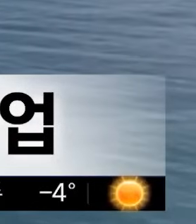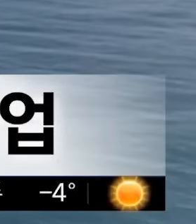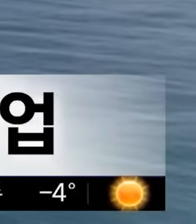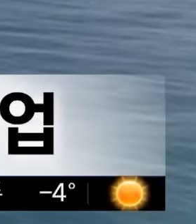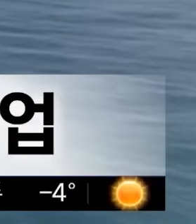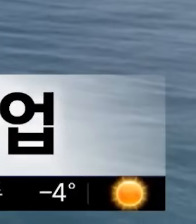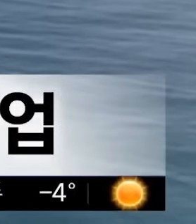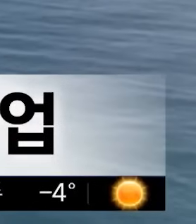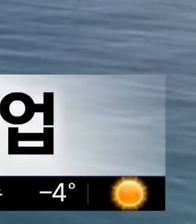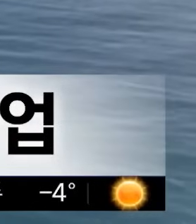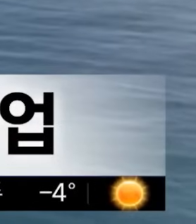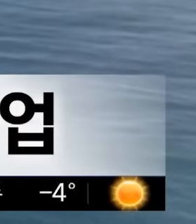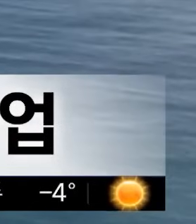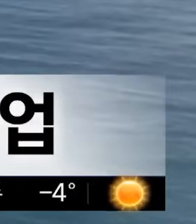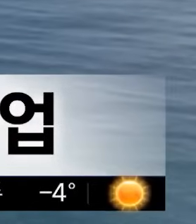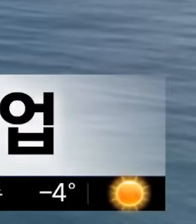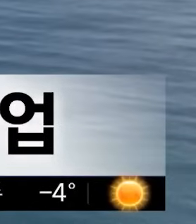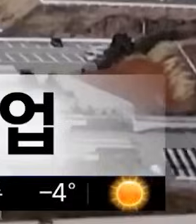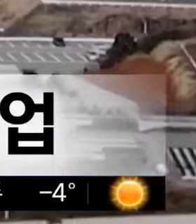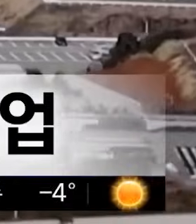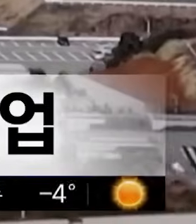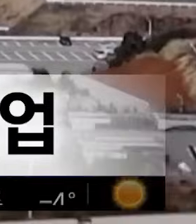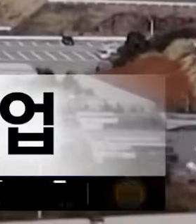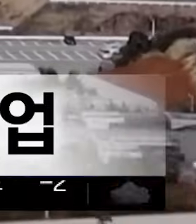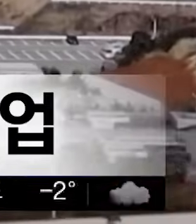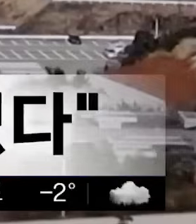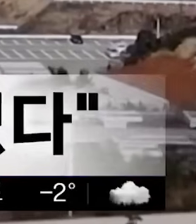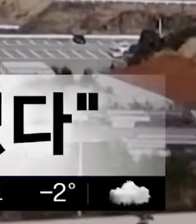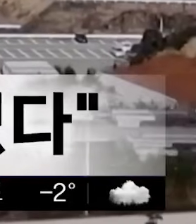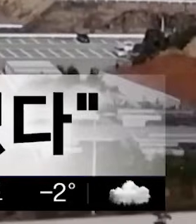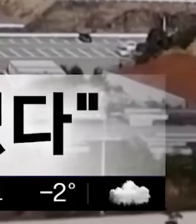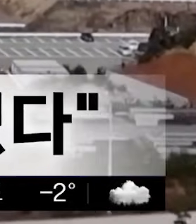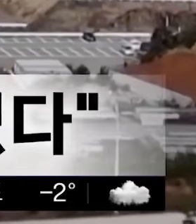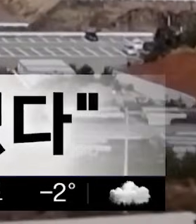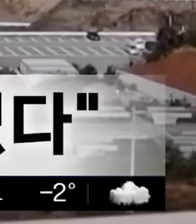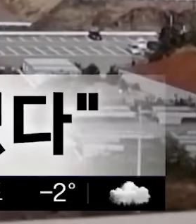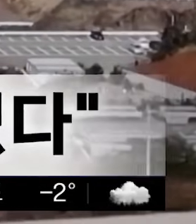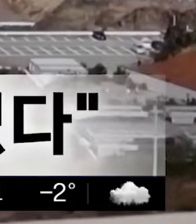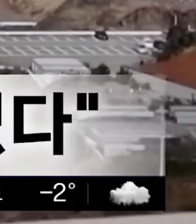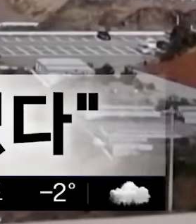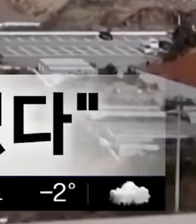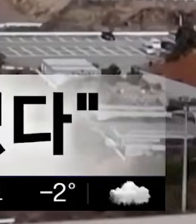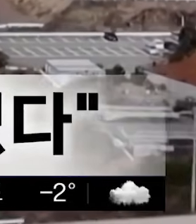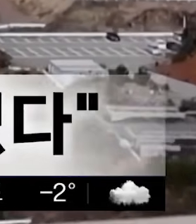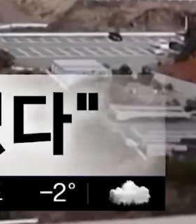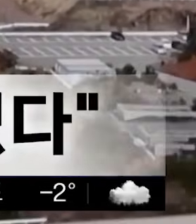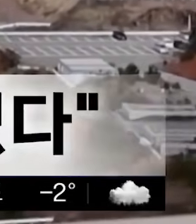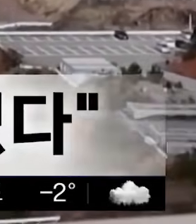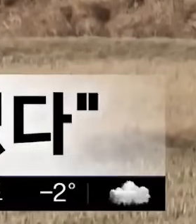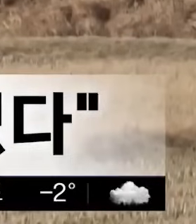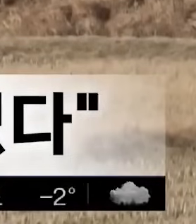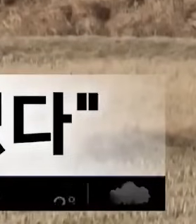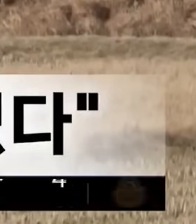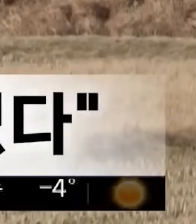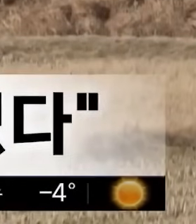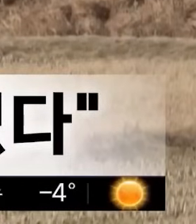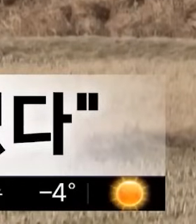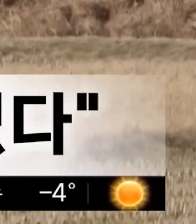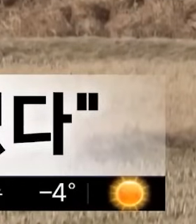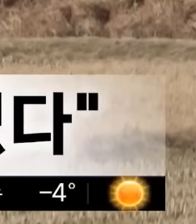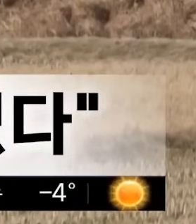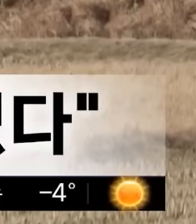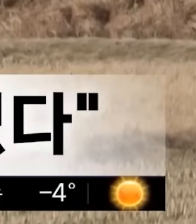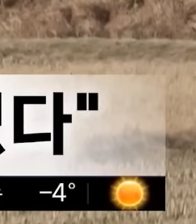확인됐습니다. 원전 운영사인 호쿠리쿠 전력은 기름 100mm가 유출돼 방제 작업에 나섰으며 변압기